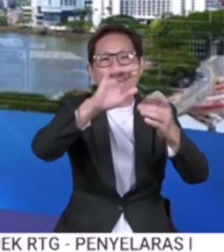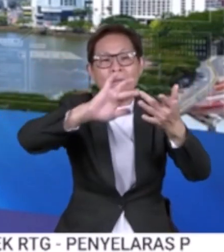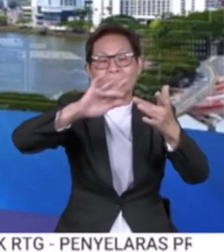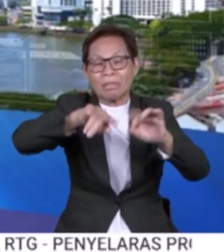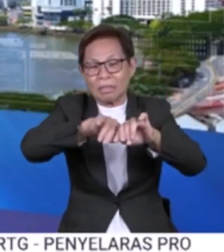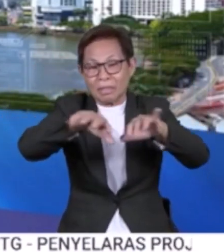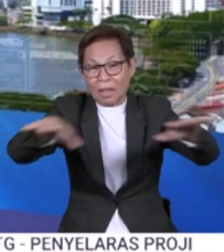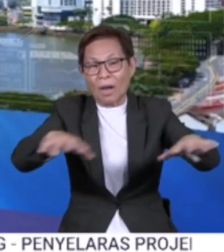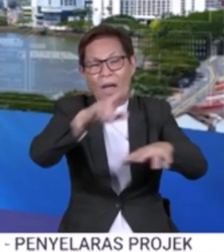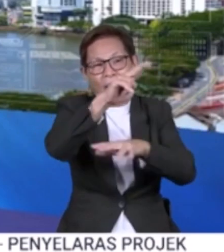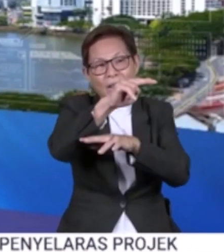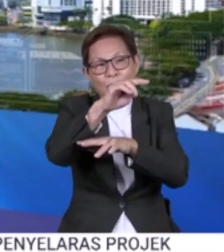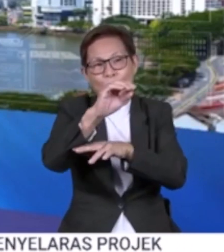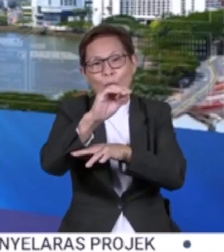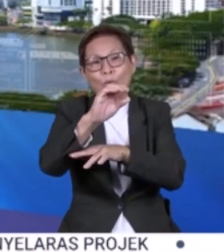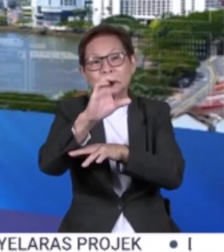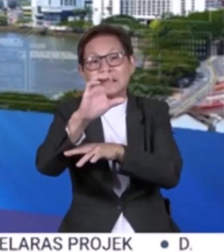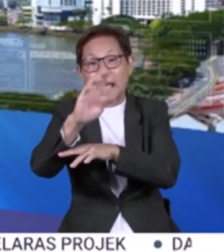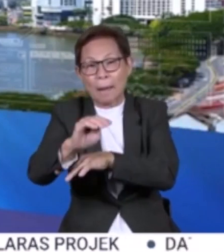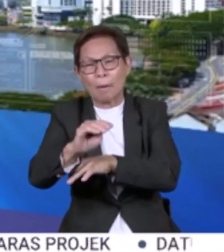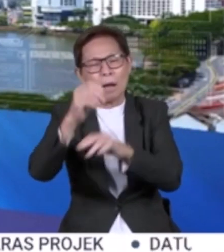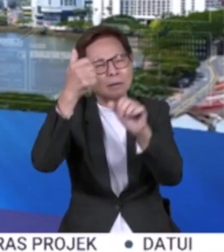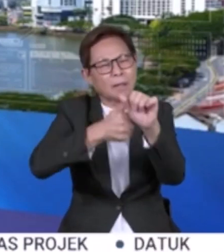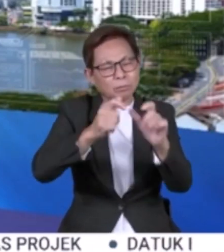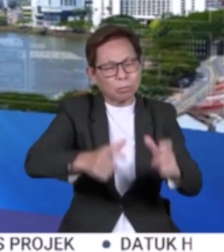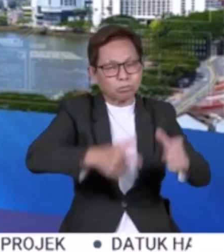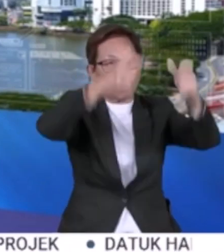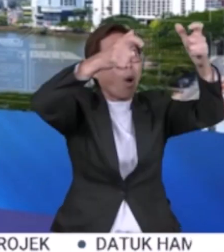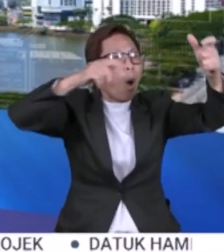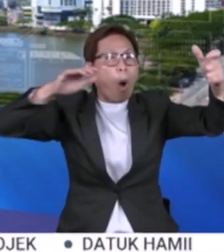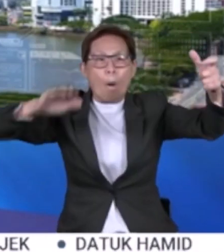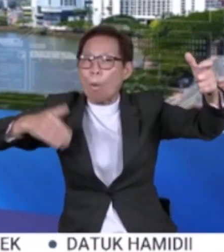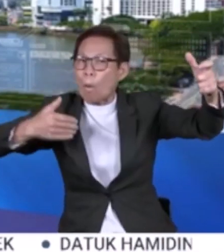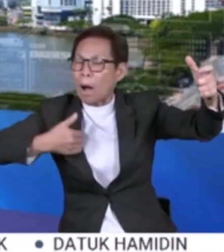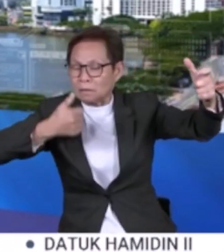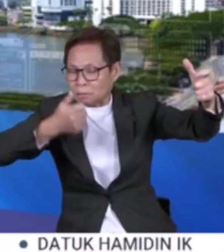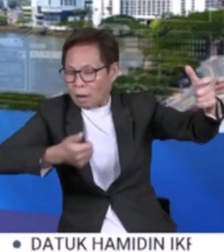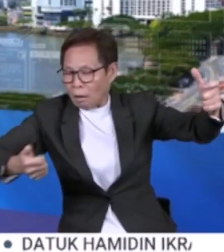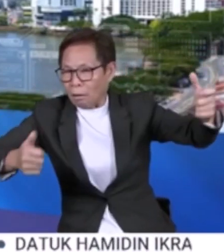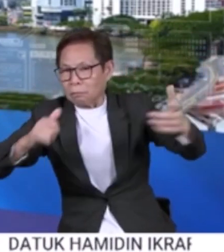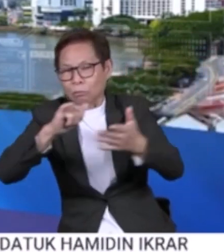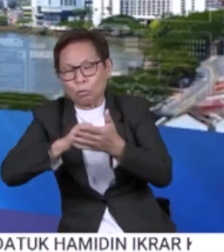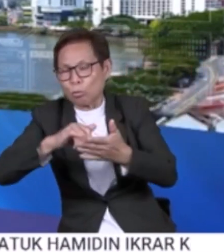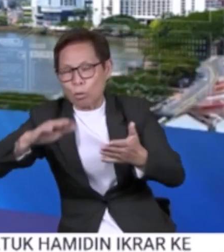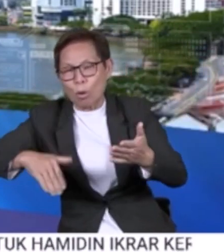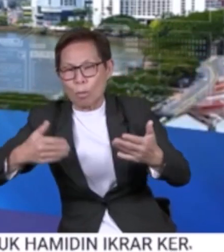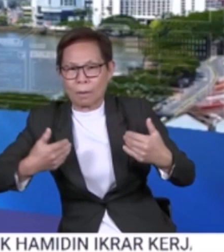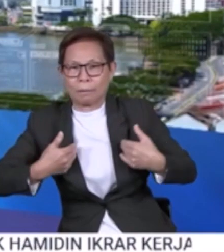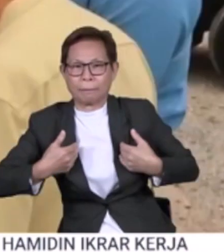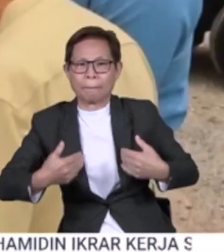di setiap menara telekomunikasi yang belum dilengkapkan dengan peralatan berkenaan